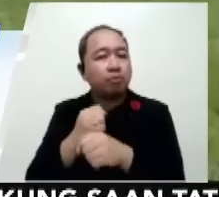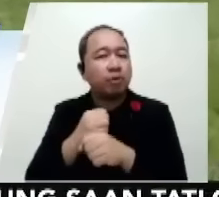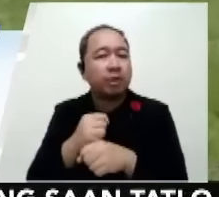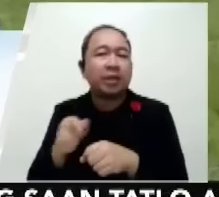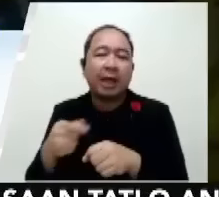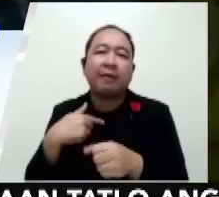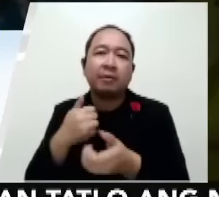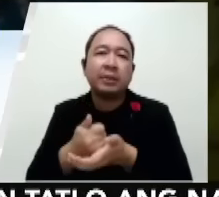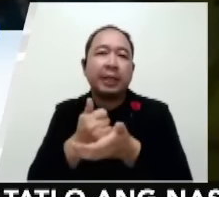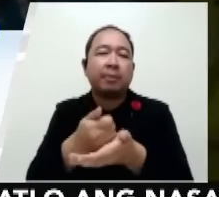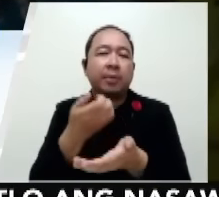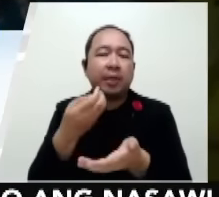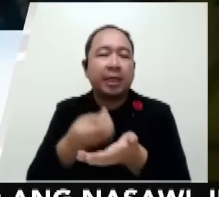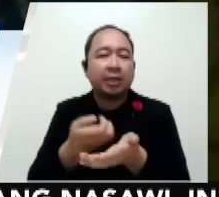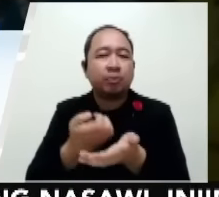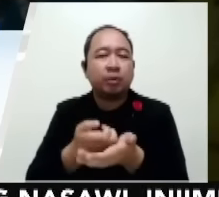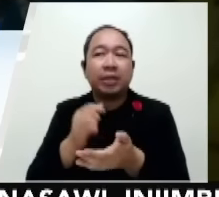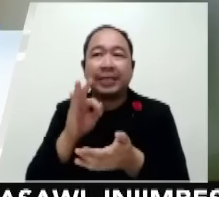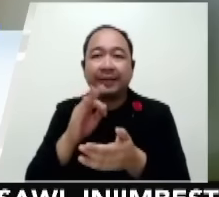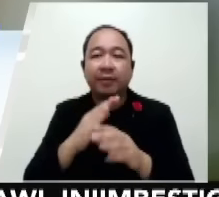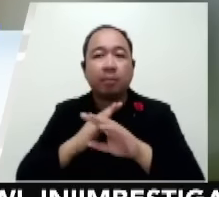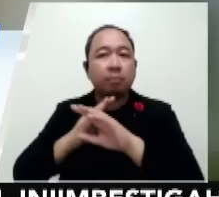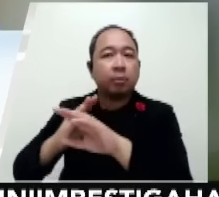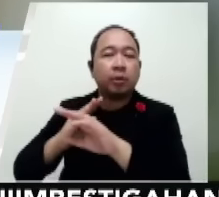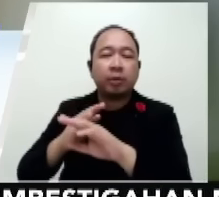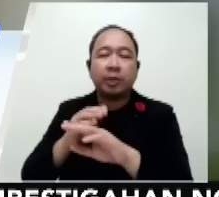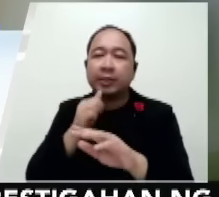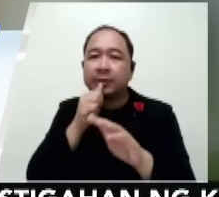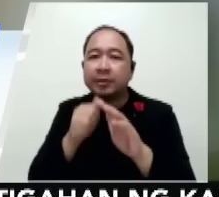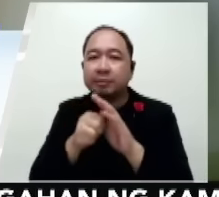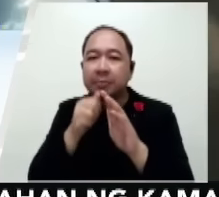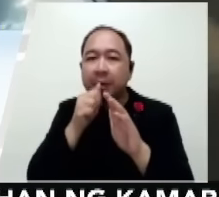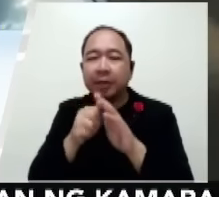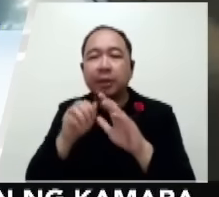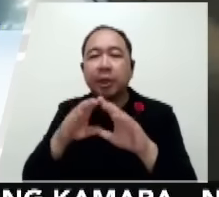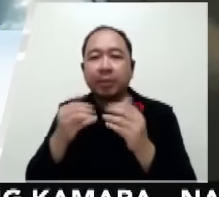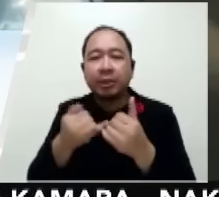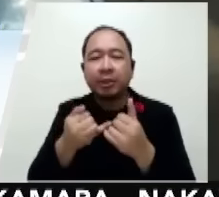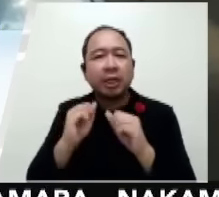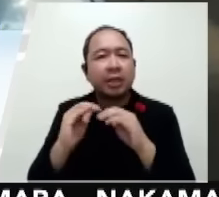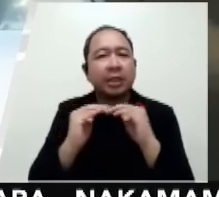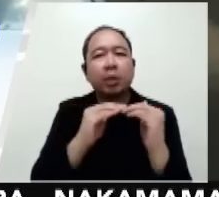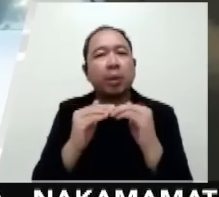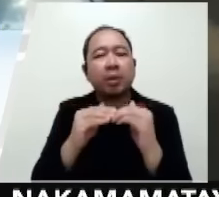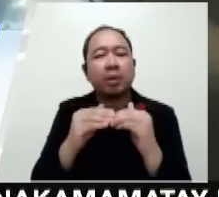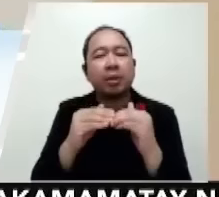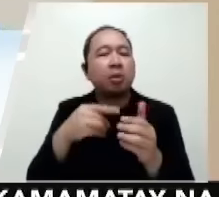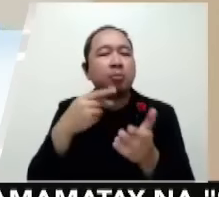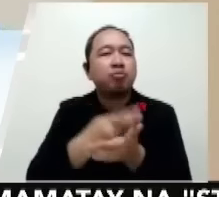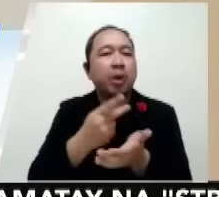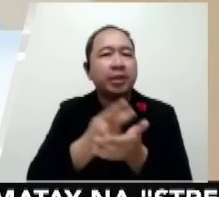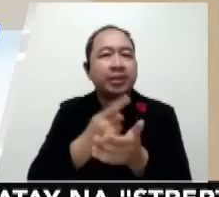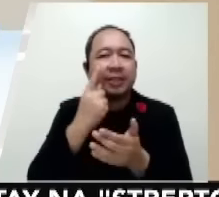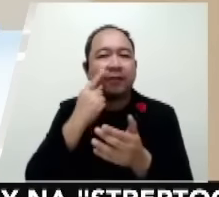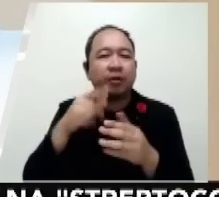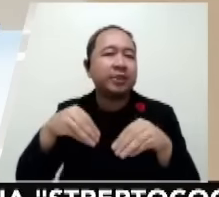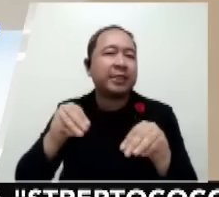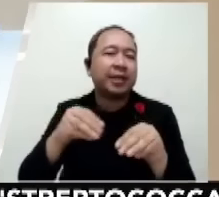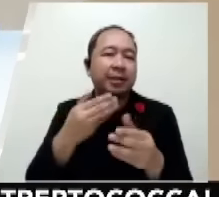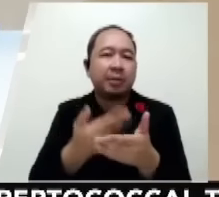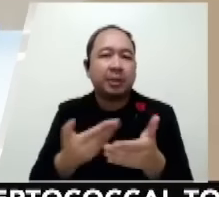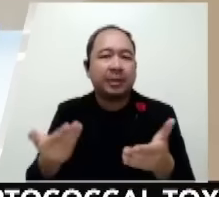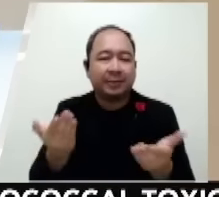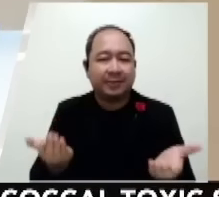ang pag-blacklist ng mga smugglers para magkaroon ng patas na presyohan ng mga produkto sa merkado. Ito yung